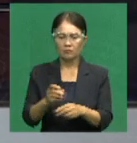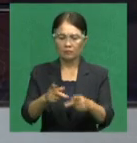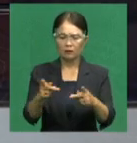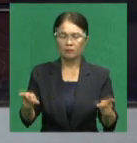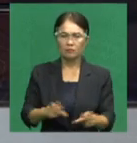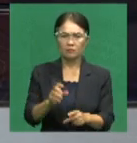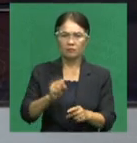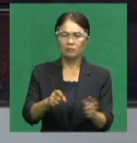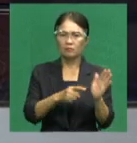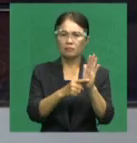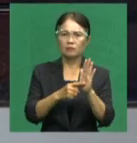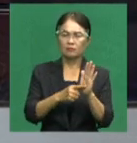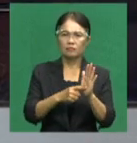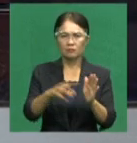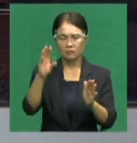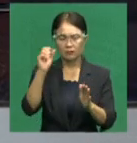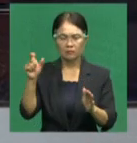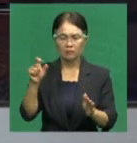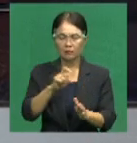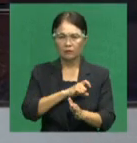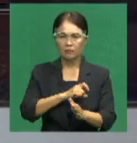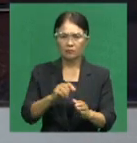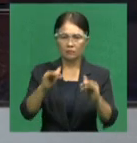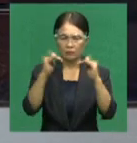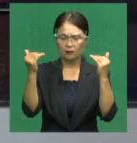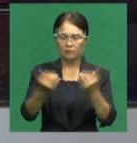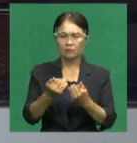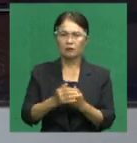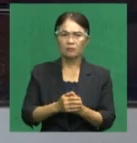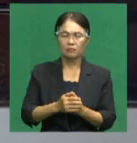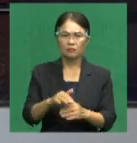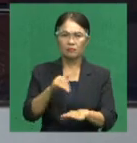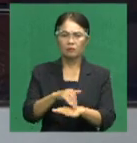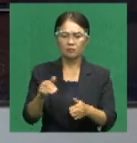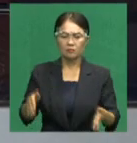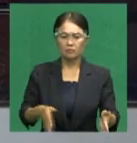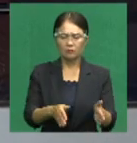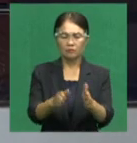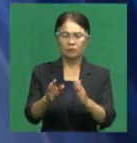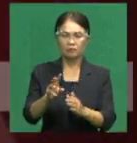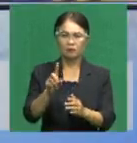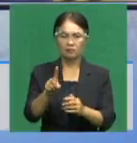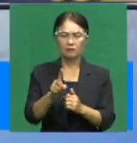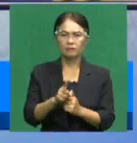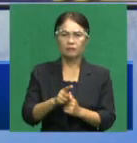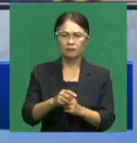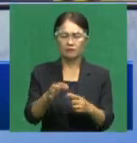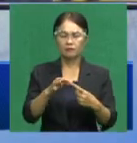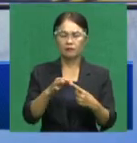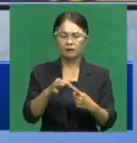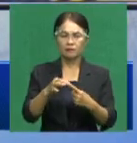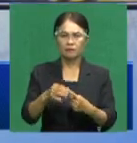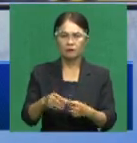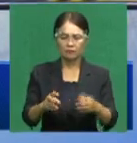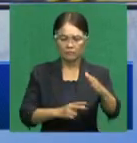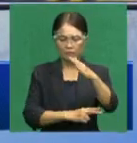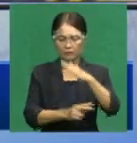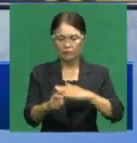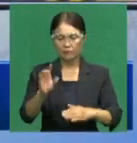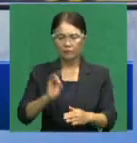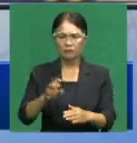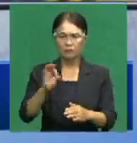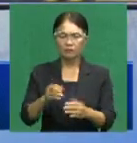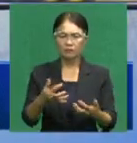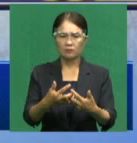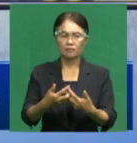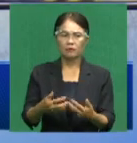ទីតាំងដឹកជំបានបង្ហាញជូនលោកសុផាន់មកដល់ពេលនេះតើស្ថានភាពនៅលើផ្លូវកំណត់ផ្លូវជាតិលេខ1បាទជាពិសេសស្ពានព្រះមរិយវង្សចាស់នឹងមានការកក